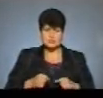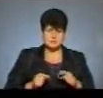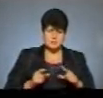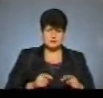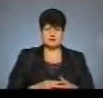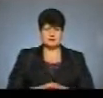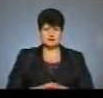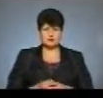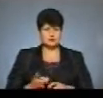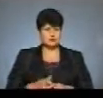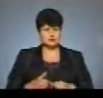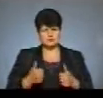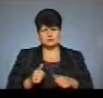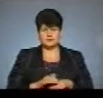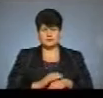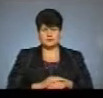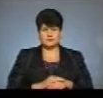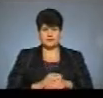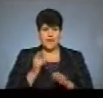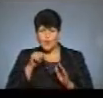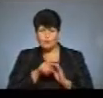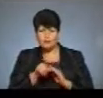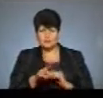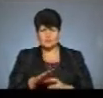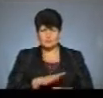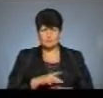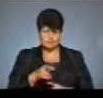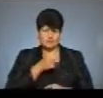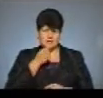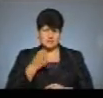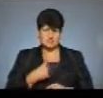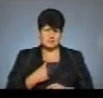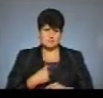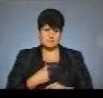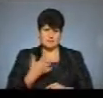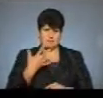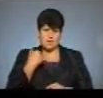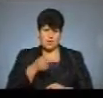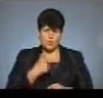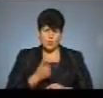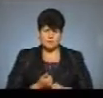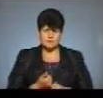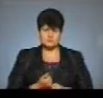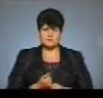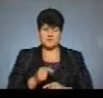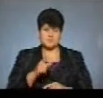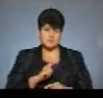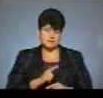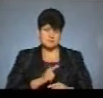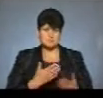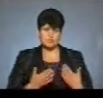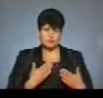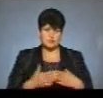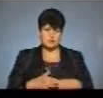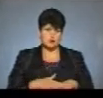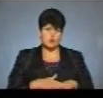І, ну, дуже хороша, любопитна дитина була, хоча він старший від мене на 5 років. Я з ним спілкувалися дуже добре до